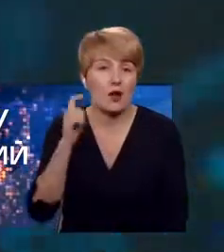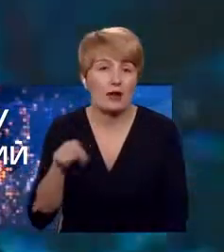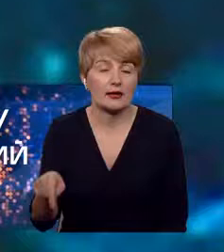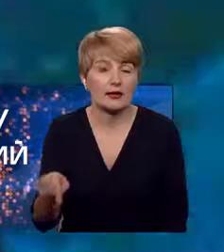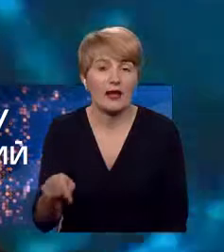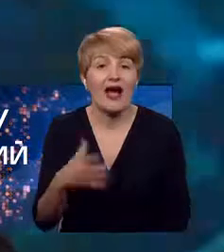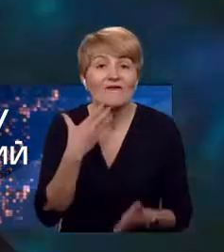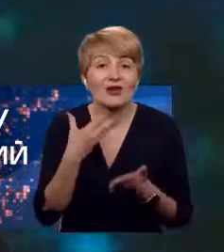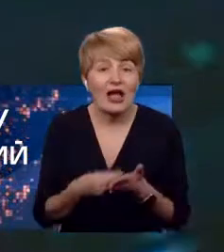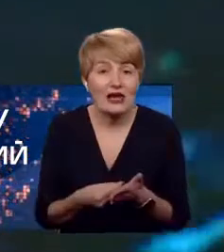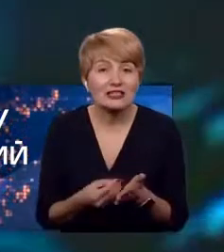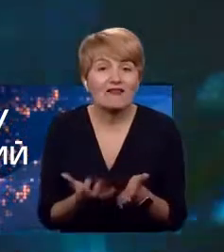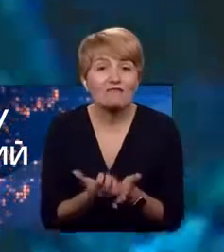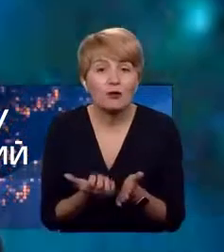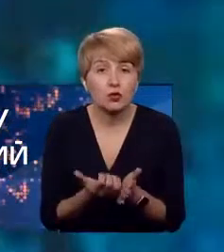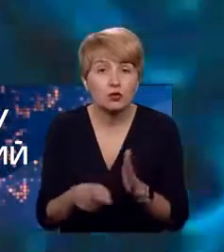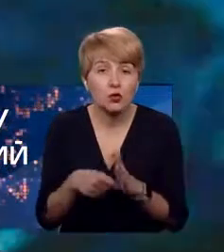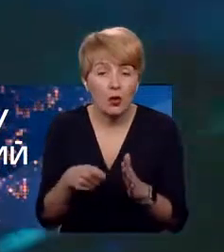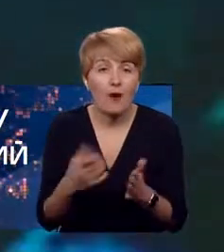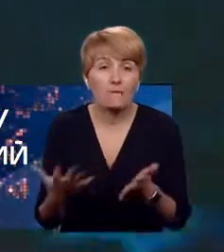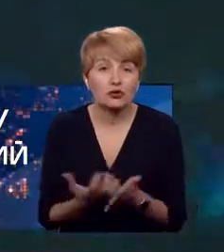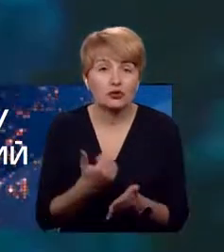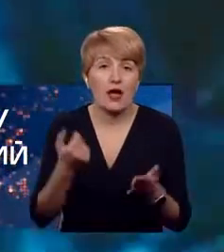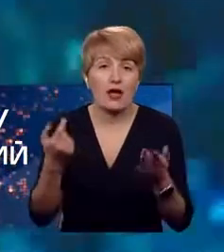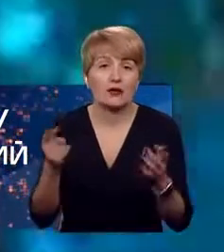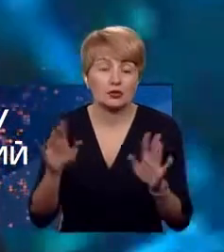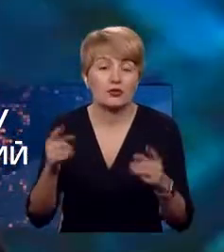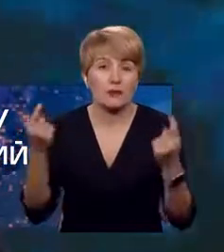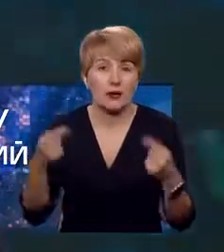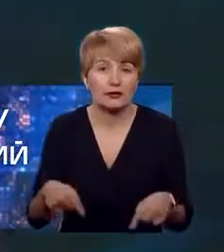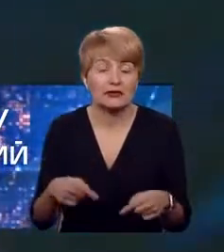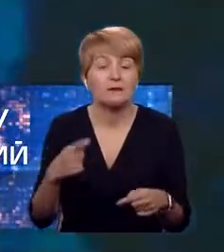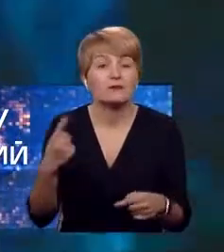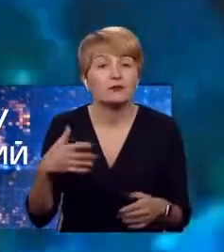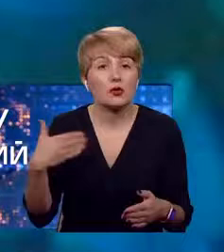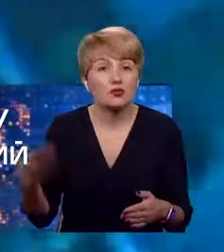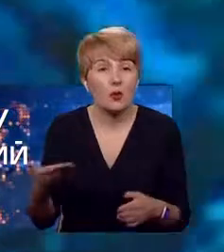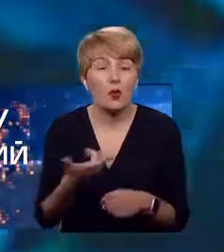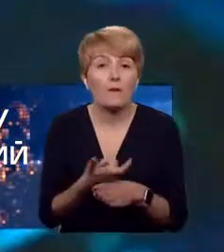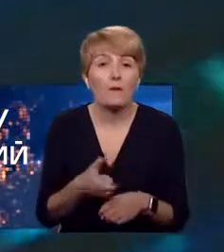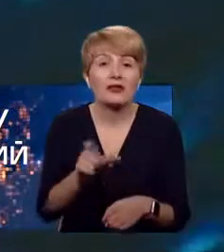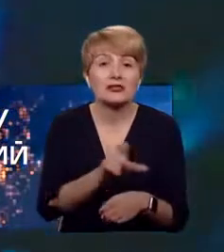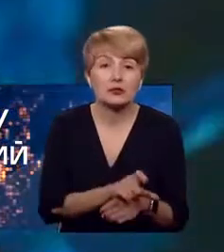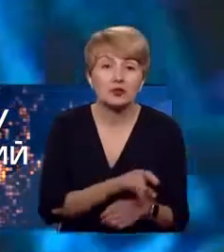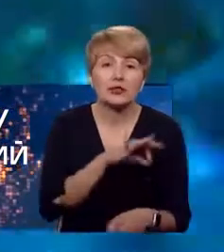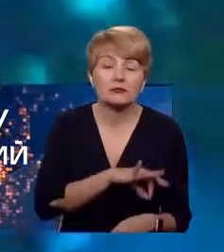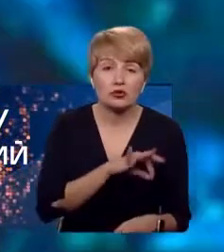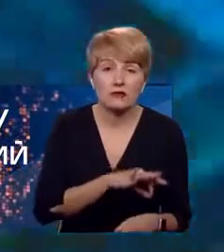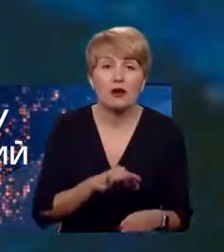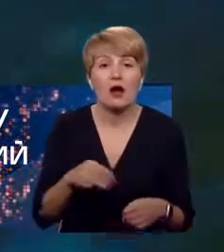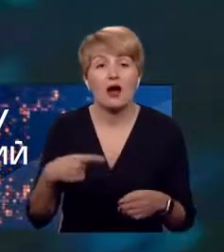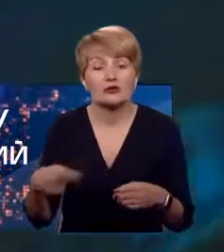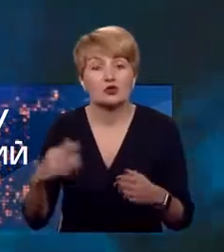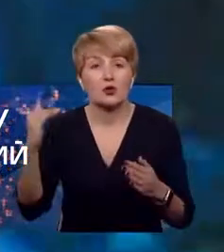власний видобуток починає падати. Вона у вас з одного боку максимізується споживання, з іншого боку падає